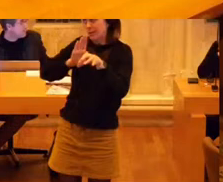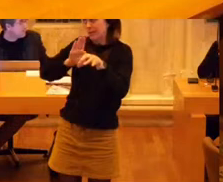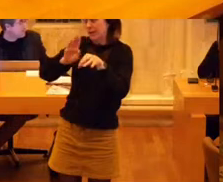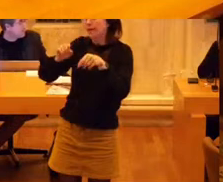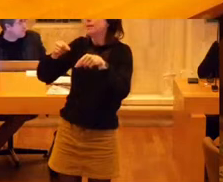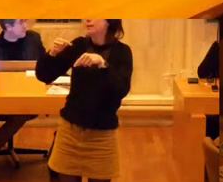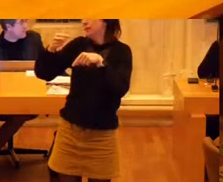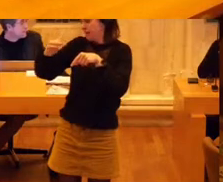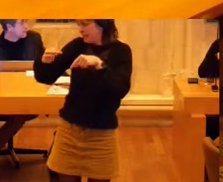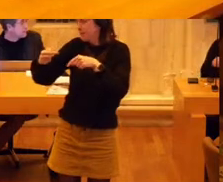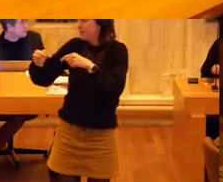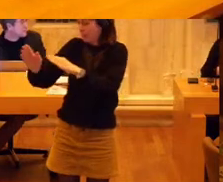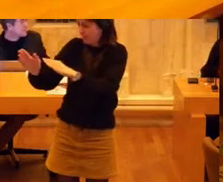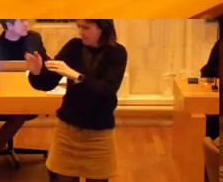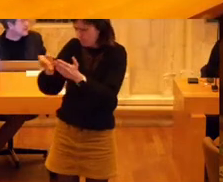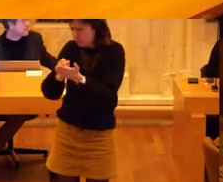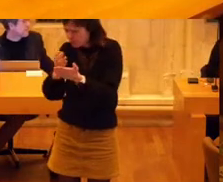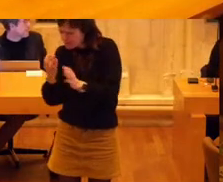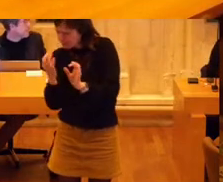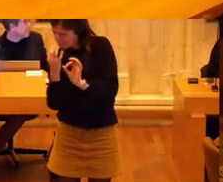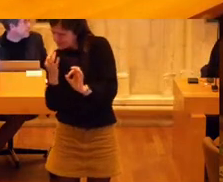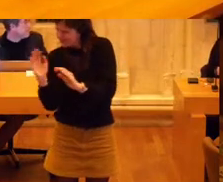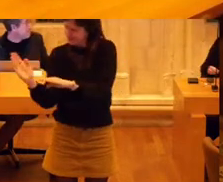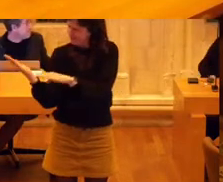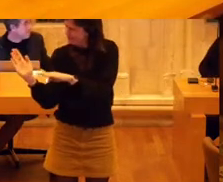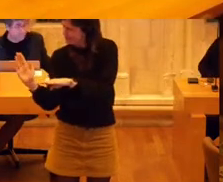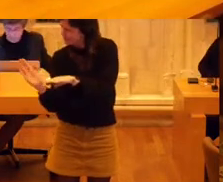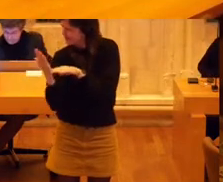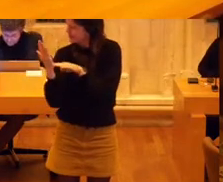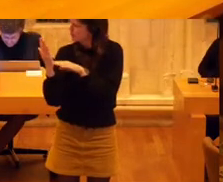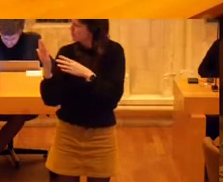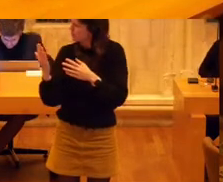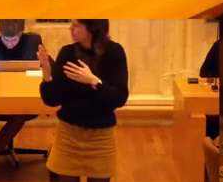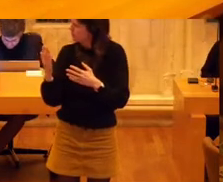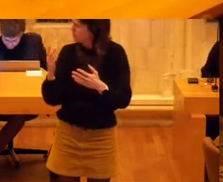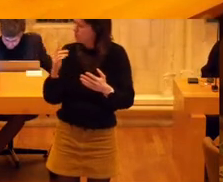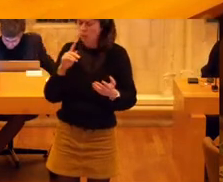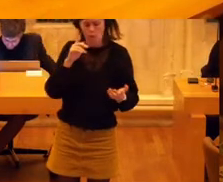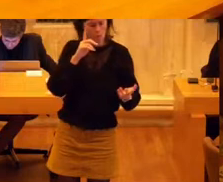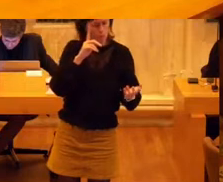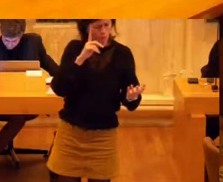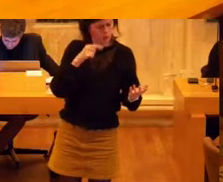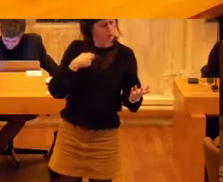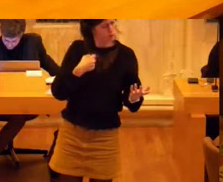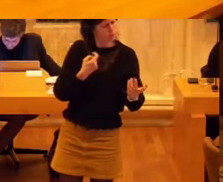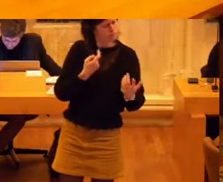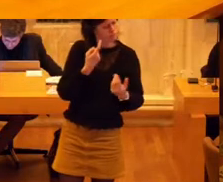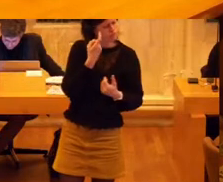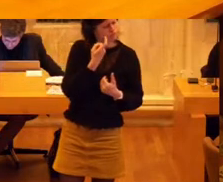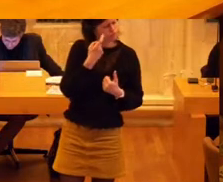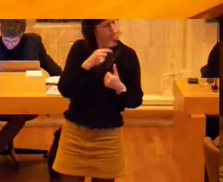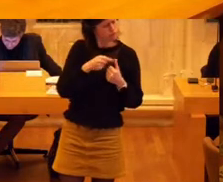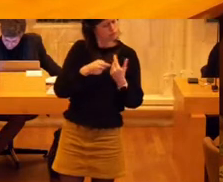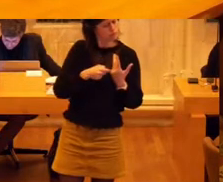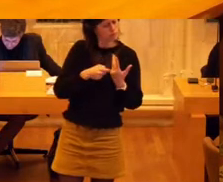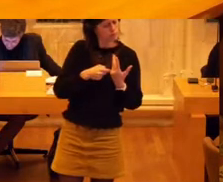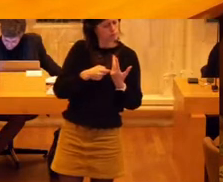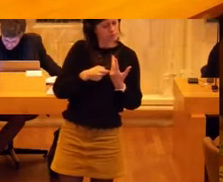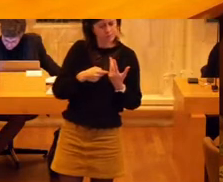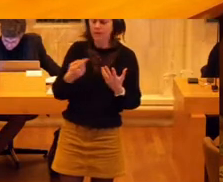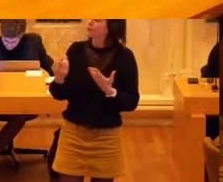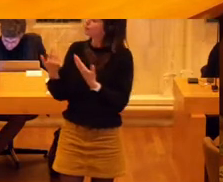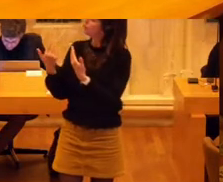présentation du projet, parce que il y a quand même un certain nombre de questions qui se posent. Donc voilà, ouais. En fait, c'est, vous nous avez demandé d'être constructif, on essaye de